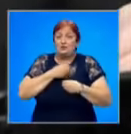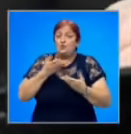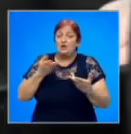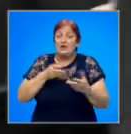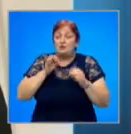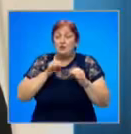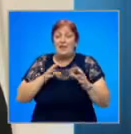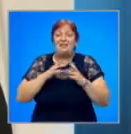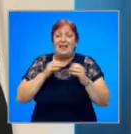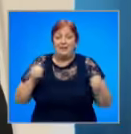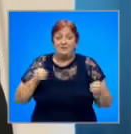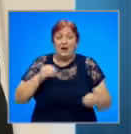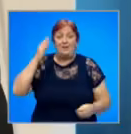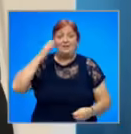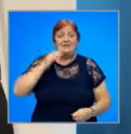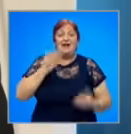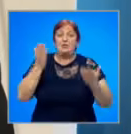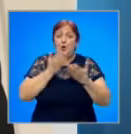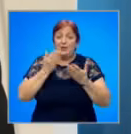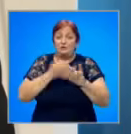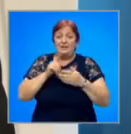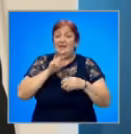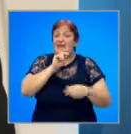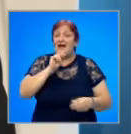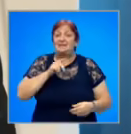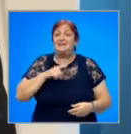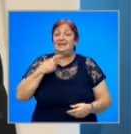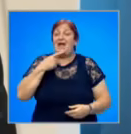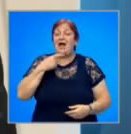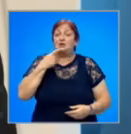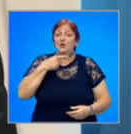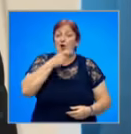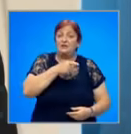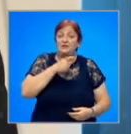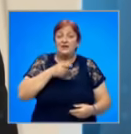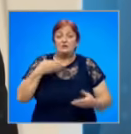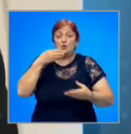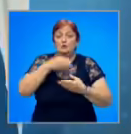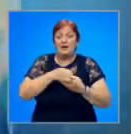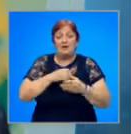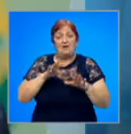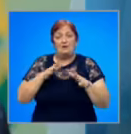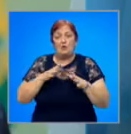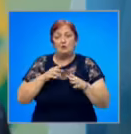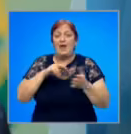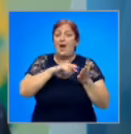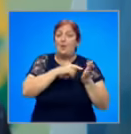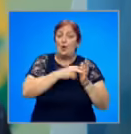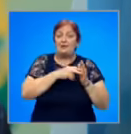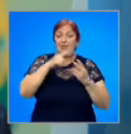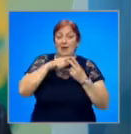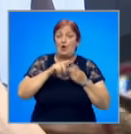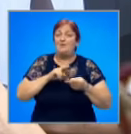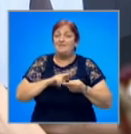в момента липсва. Министърът на образованието не каза дали са водени с него разговори за участие в евентуалния проект Петков